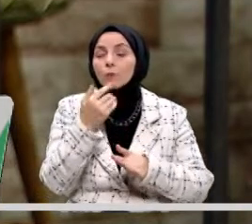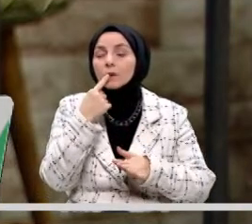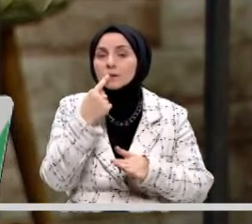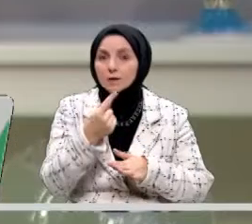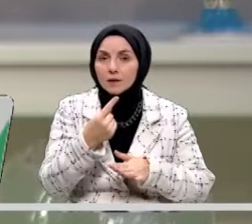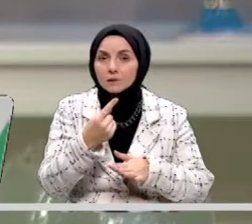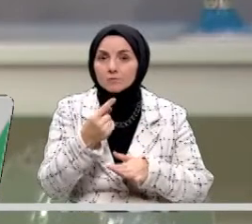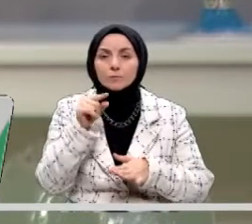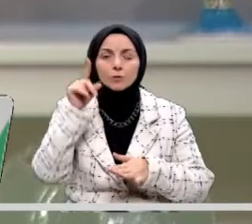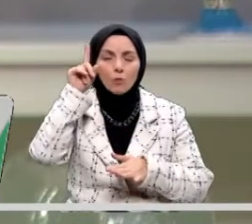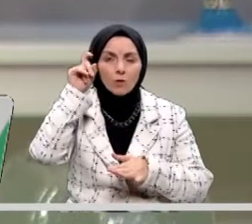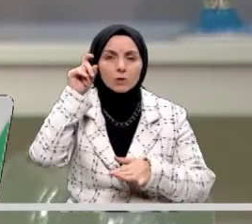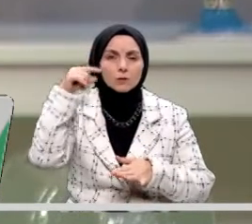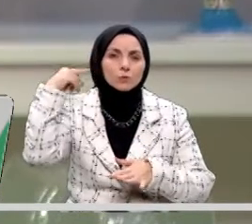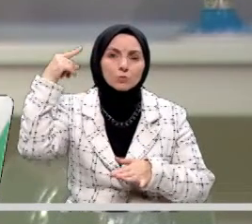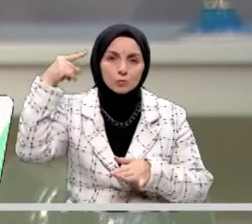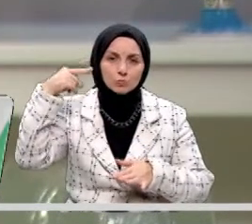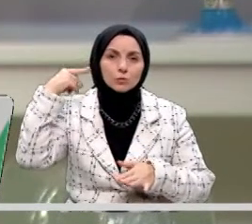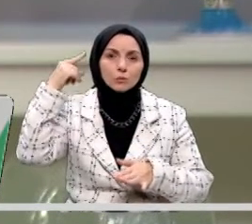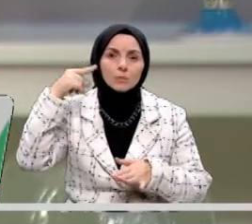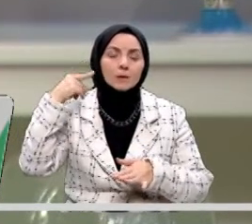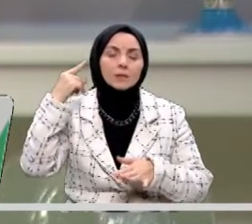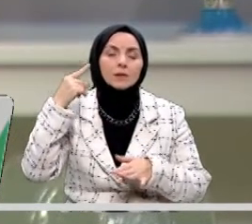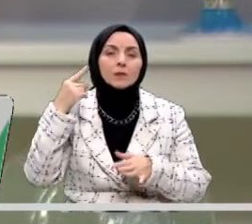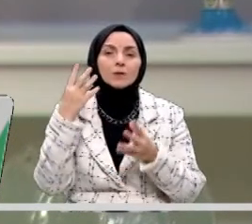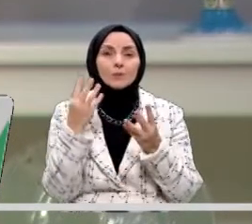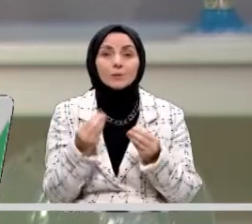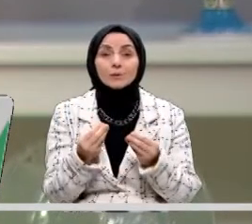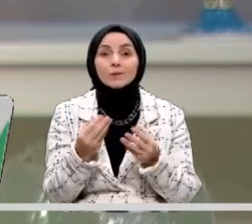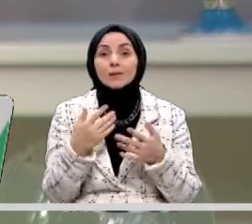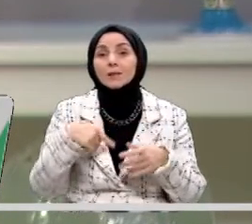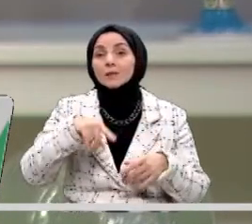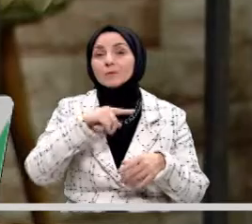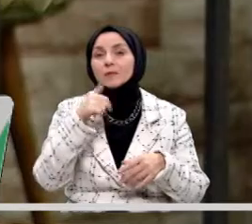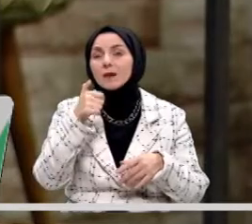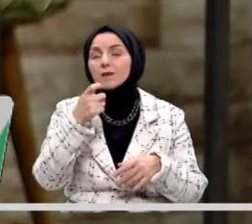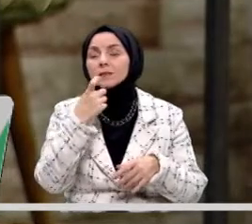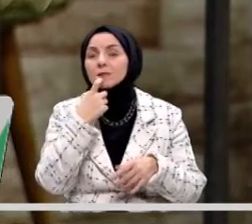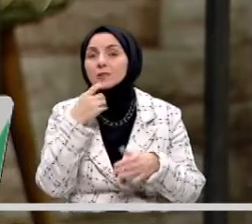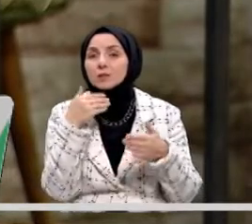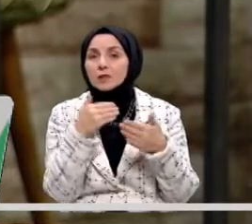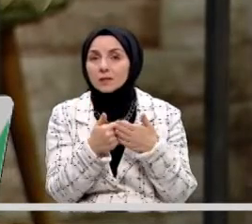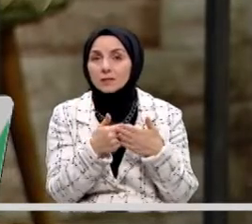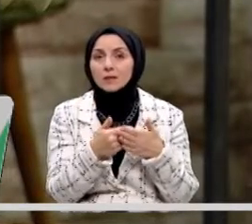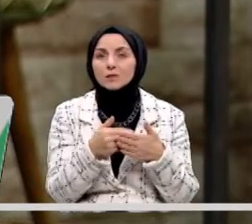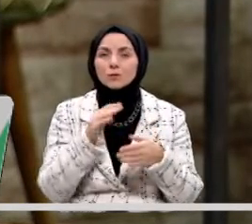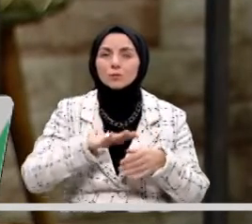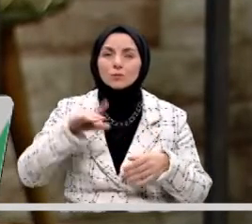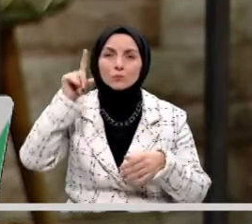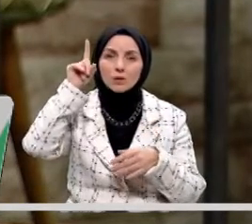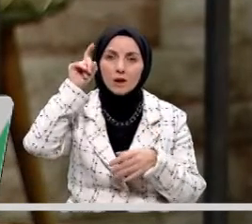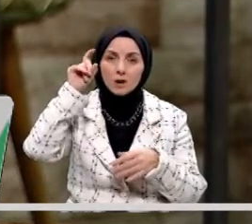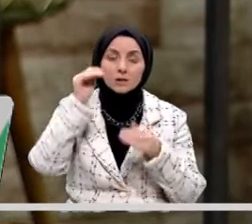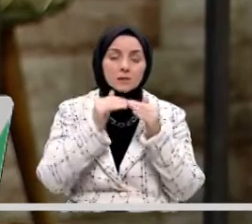söylediğini akılla ölçebilecek bir mekanizmanın olması lazım yani biz 6 yaşına kadar çocuğun Aslında aklını geliştiren anne